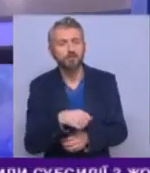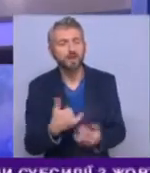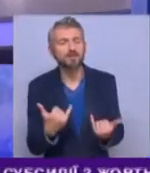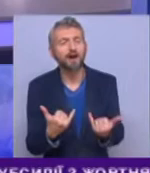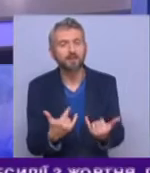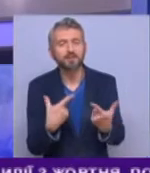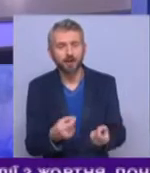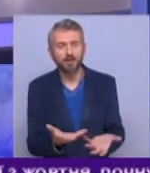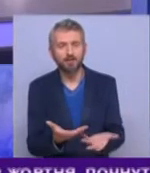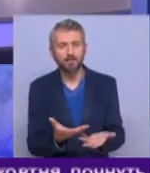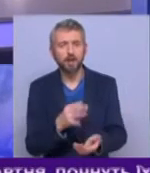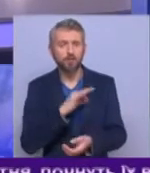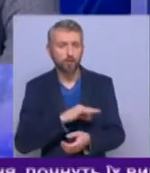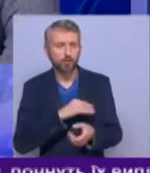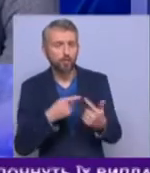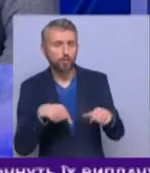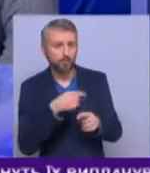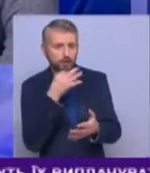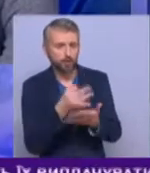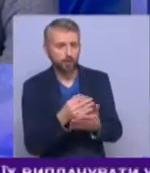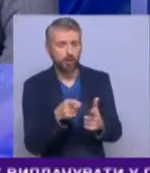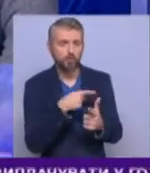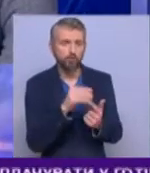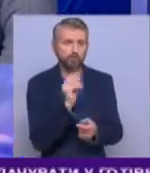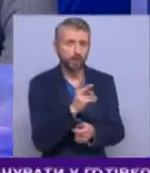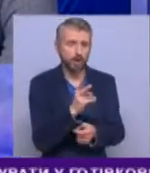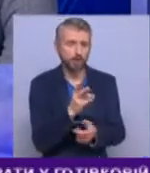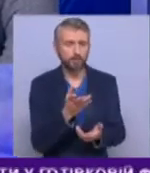зараз, поки вони будуть? В експлуатуючій організації, що за все, це або ЖЕК.